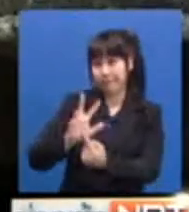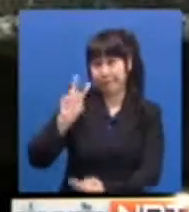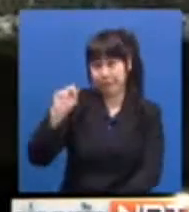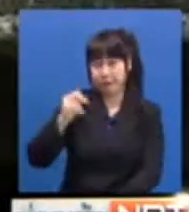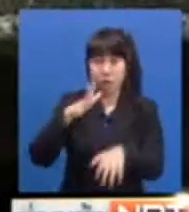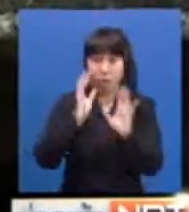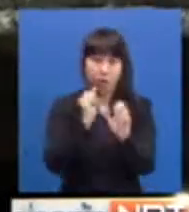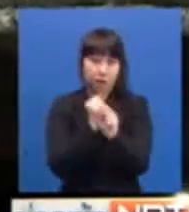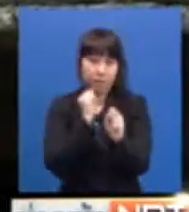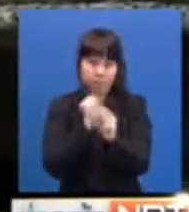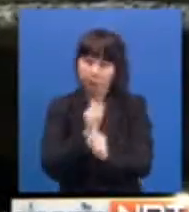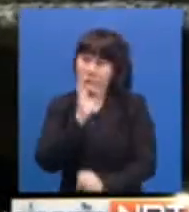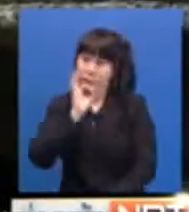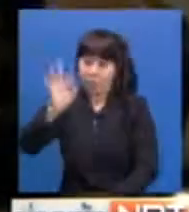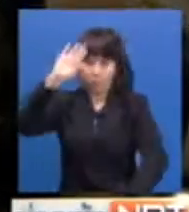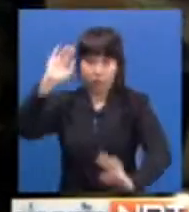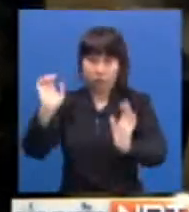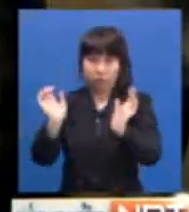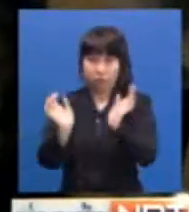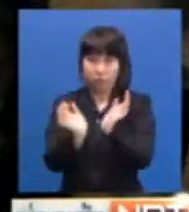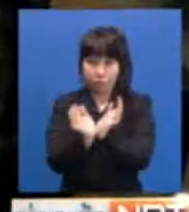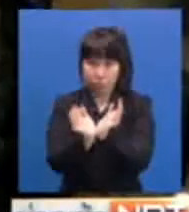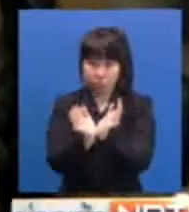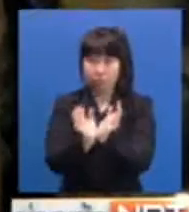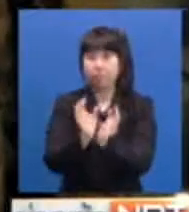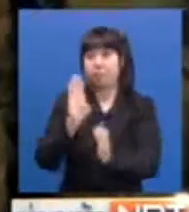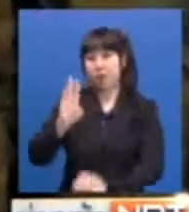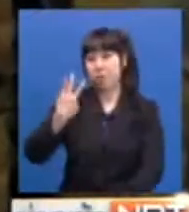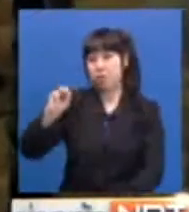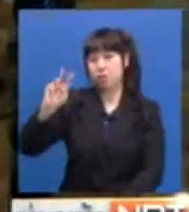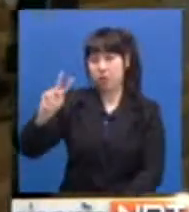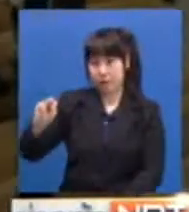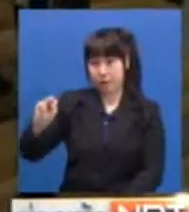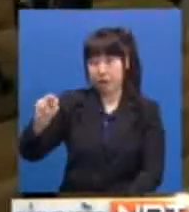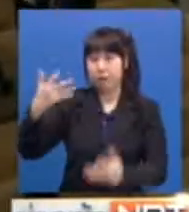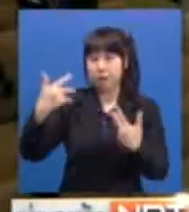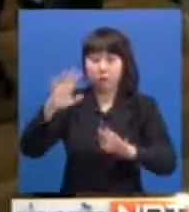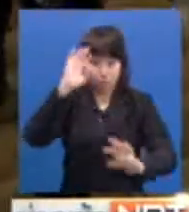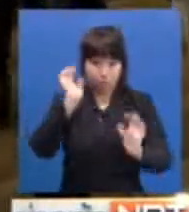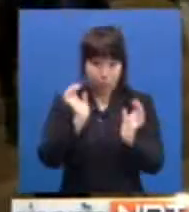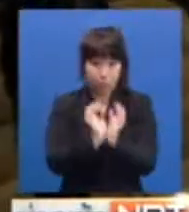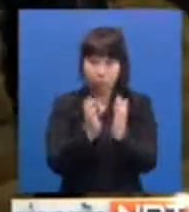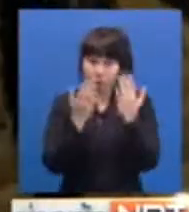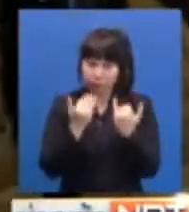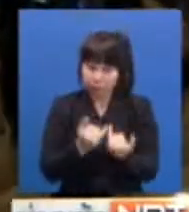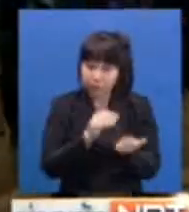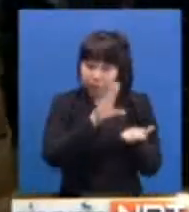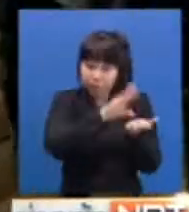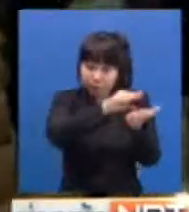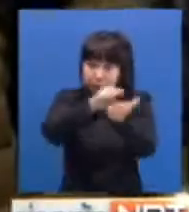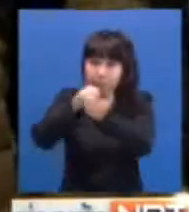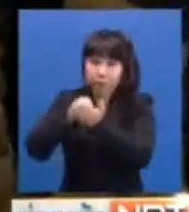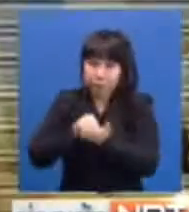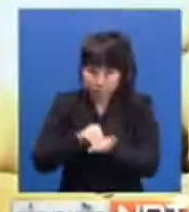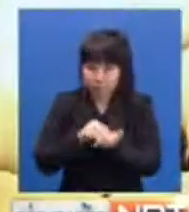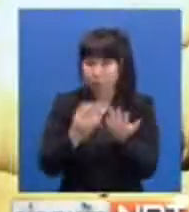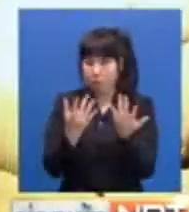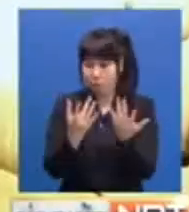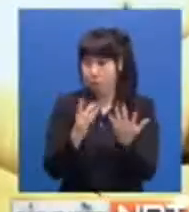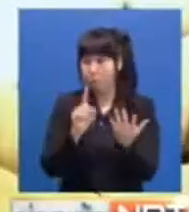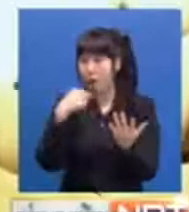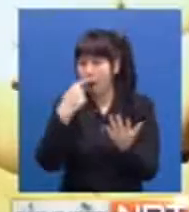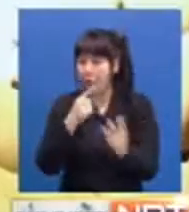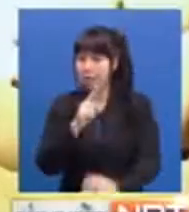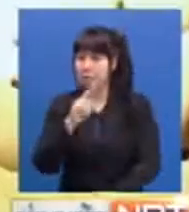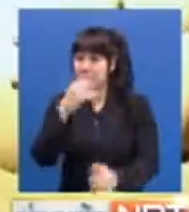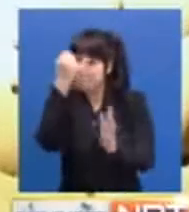ก็แจ้งความไว้ที่สถานีตำรวจภูธรบางมูลนากและตำรวจก็อยู่ระหว่างการรวบรวมข้อมูลเอาผิดกับผู้